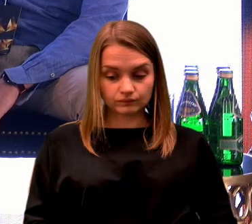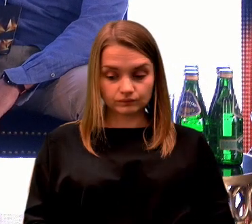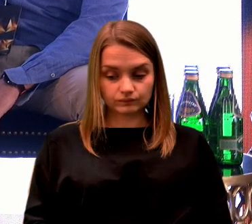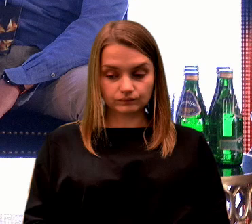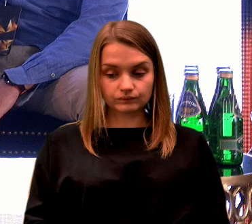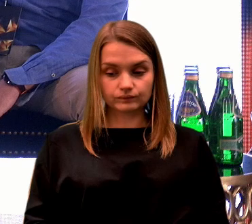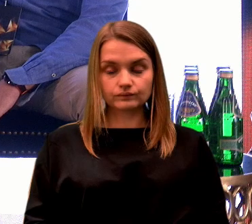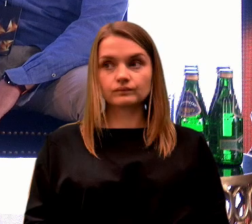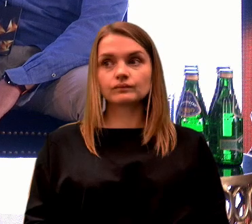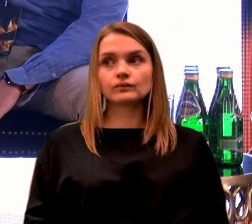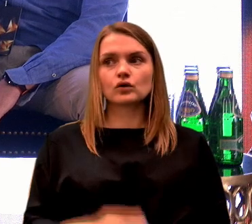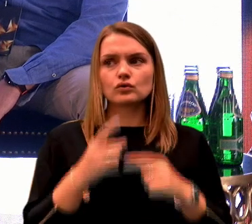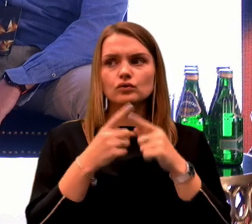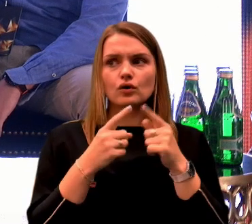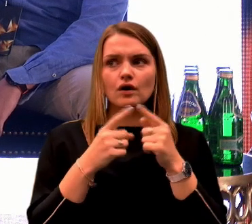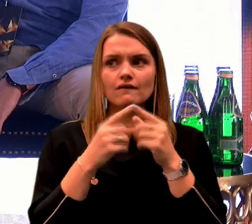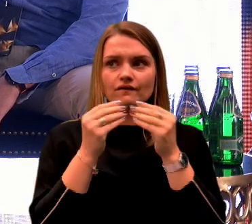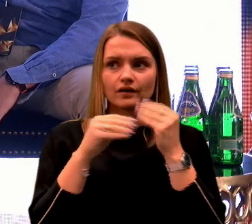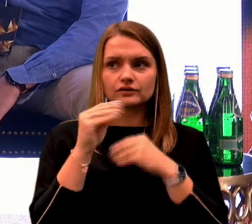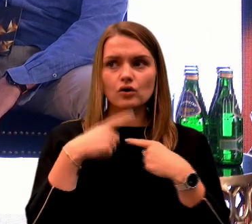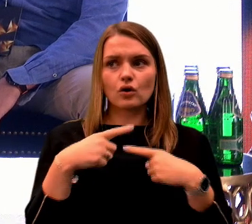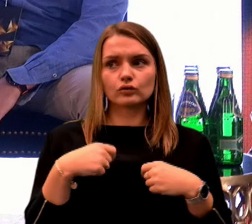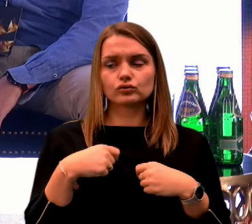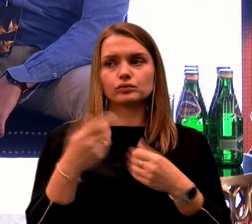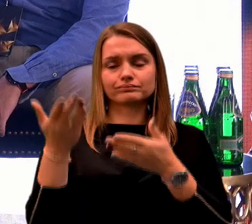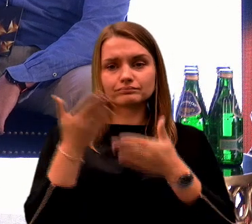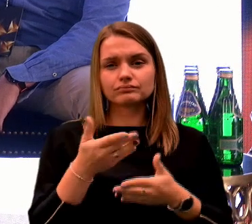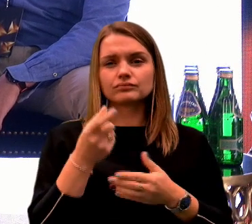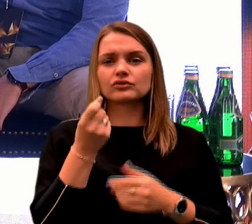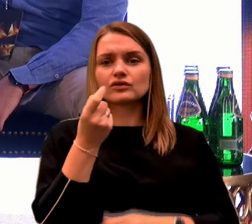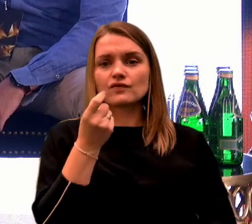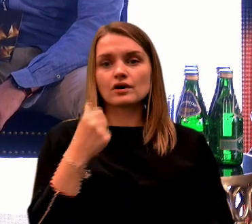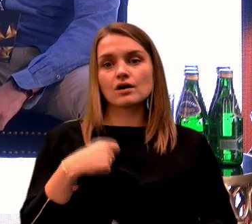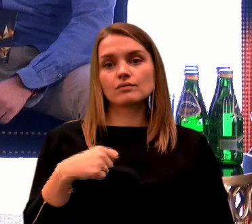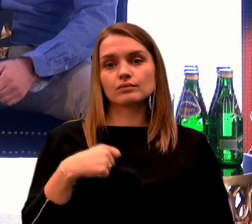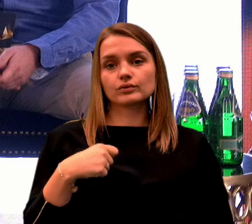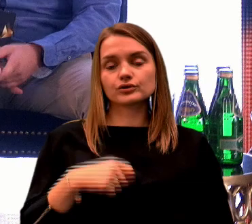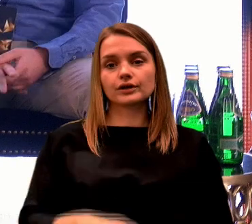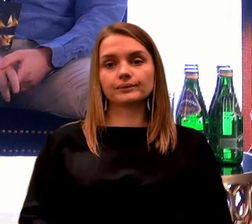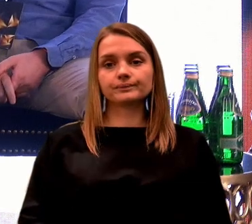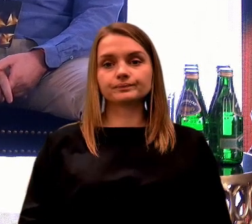No jest trochę więcej osób w sali, więc jeszcze chwilę poczekamy, żeby się wszyscy zarejestrowali.